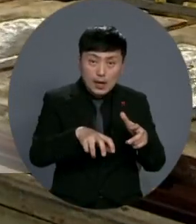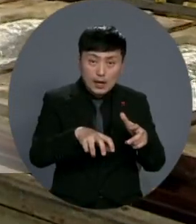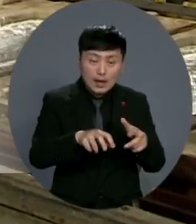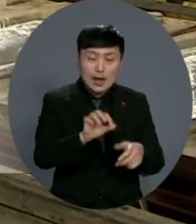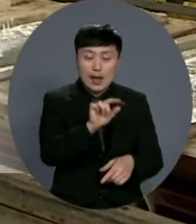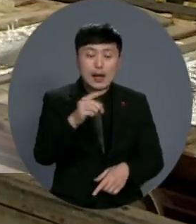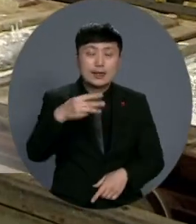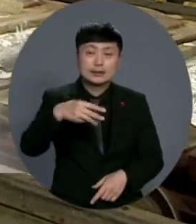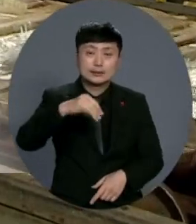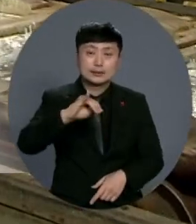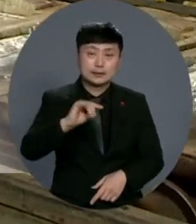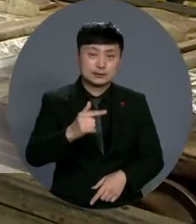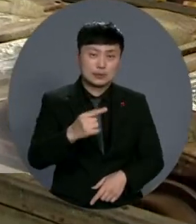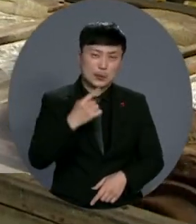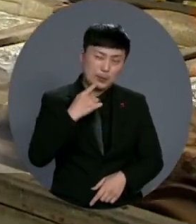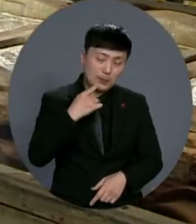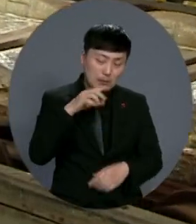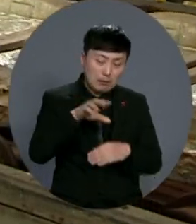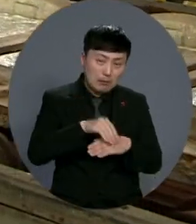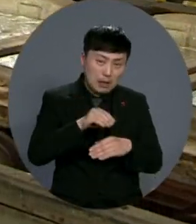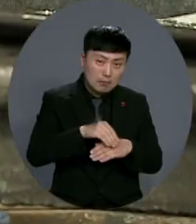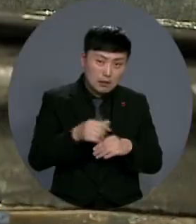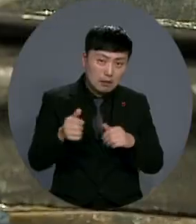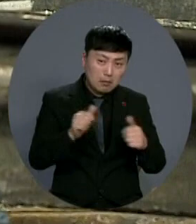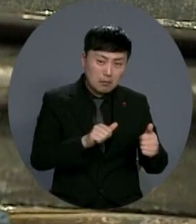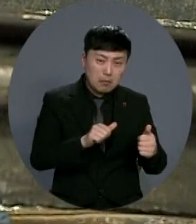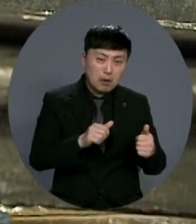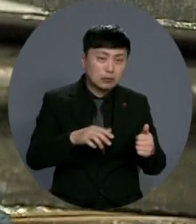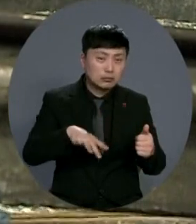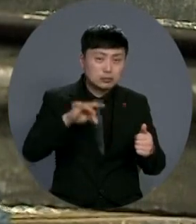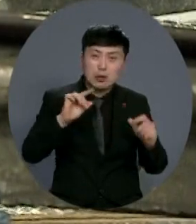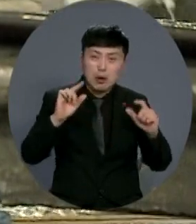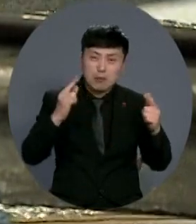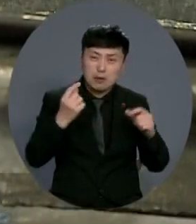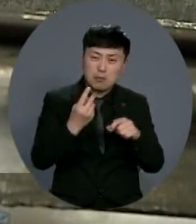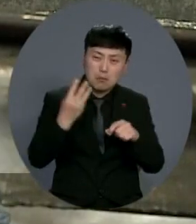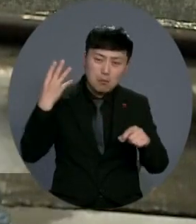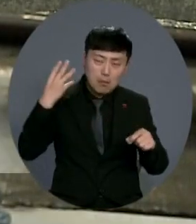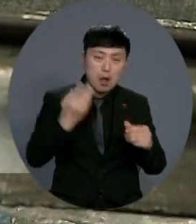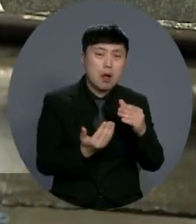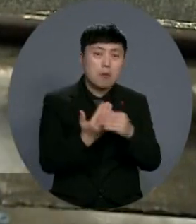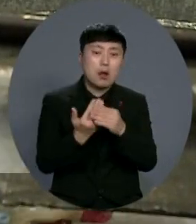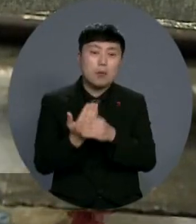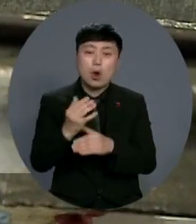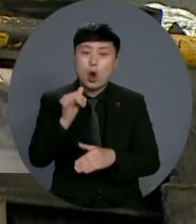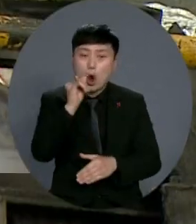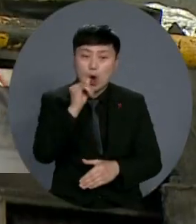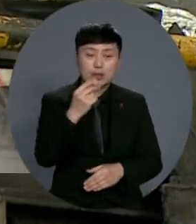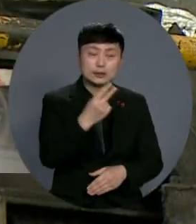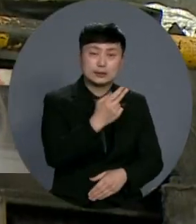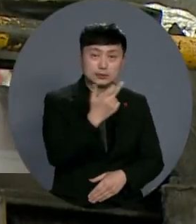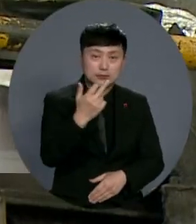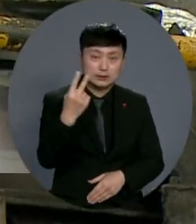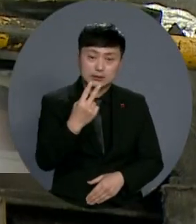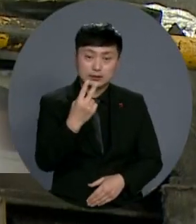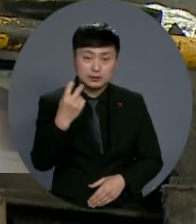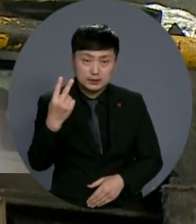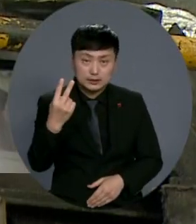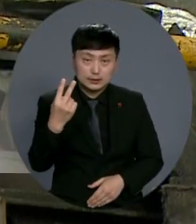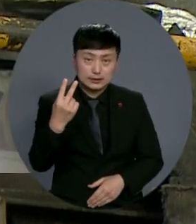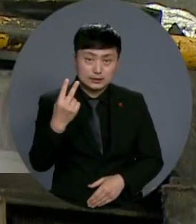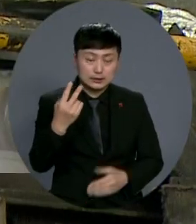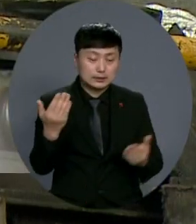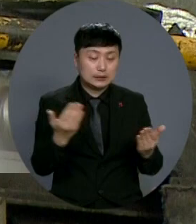처음은 아니었던 걸로 확인됐습니다. 지난해 2월 그리고 지난해 2017년에도 석포 재련소에서 일한